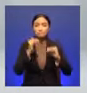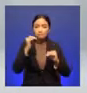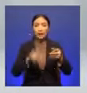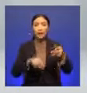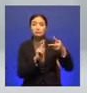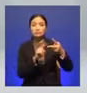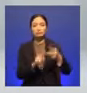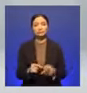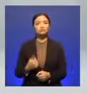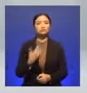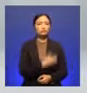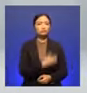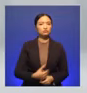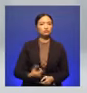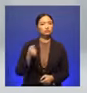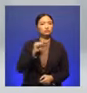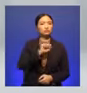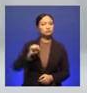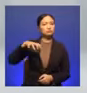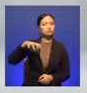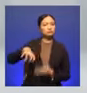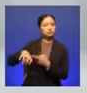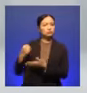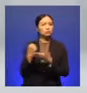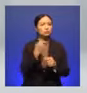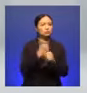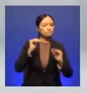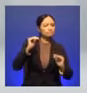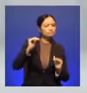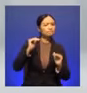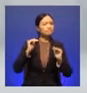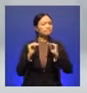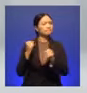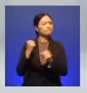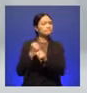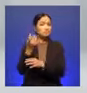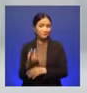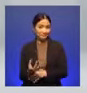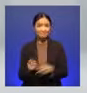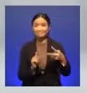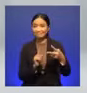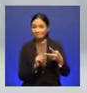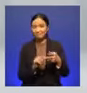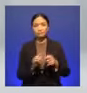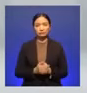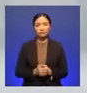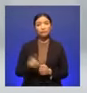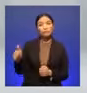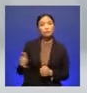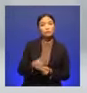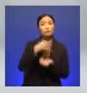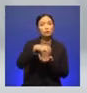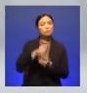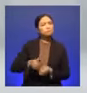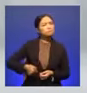ลดช่องว่างในเรื่องความเหลื่อมล้ำต่างๆอย่างไรบ้างนะคะโดยคนที่พูดเรื่องนี้ได้ดี